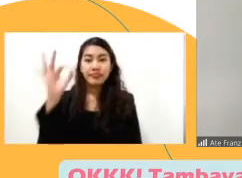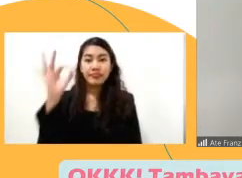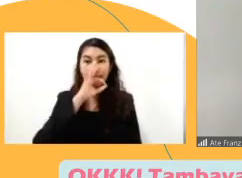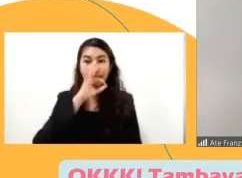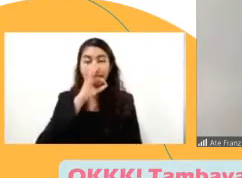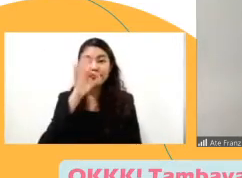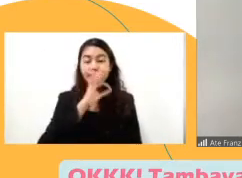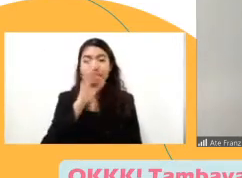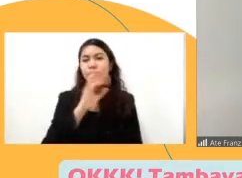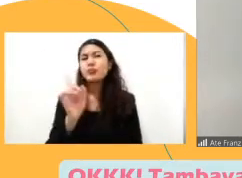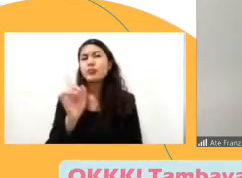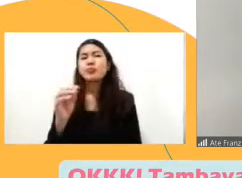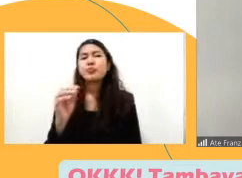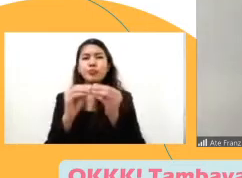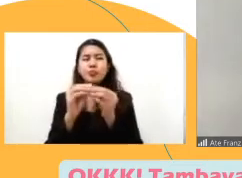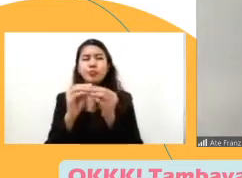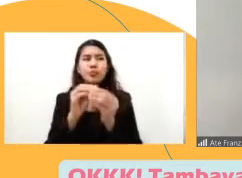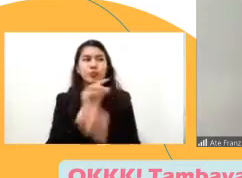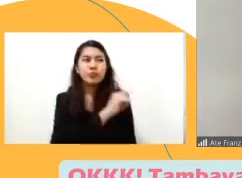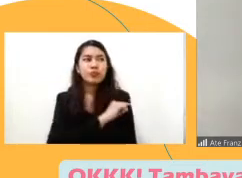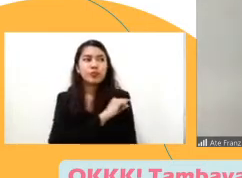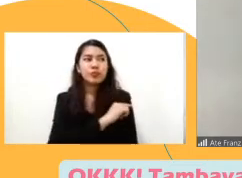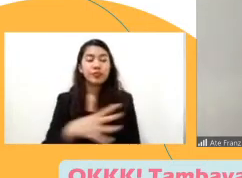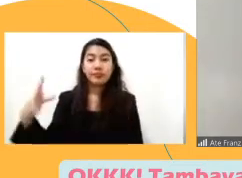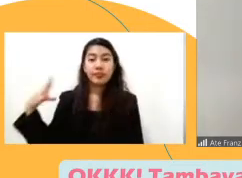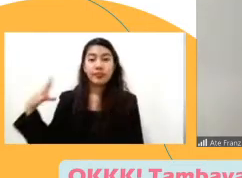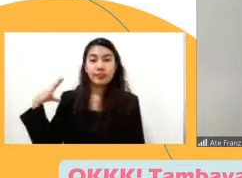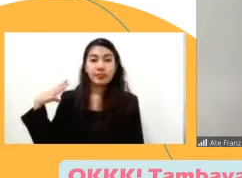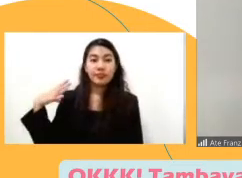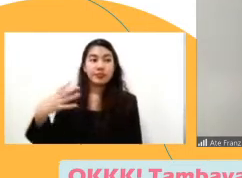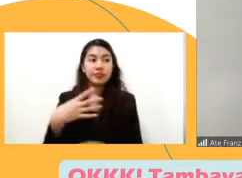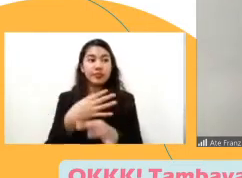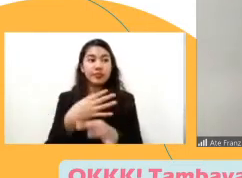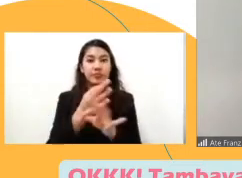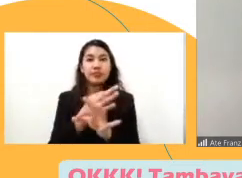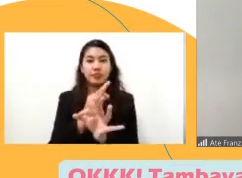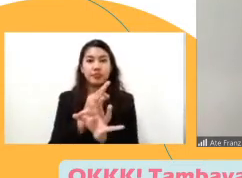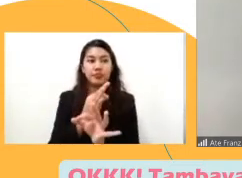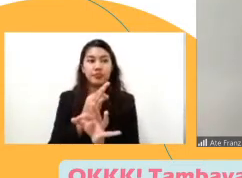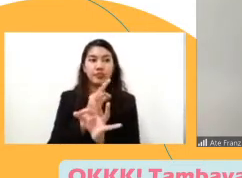tingnan lang natin ha kung paano natin 'to ipe-play. Ayan.